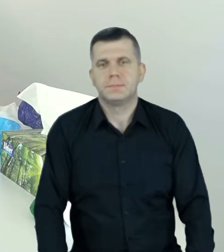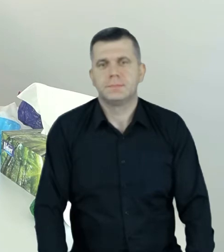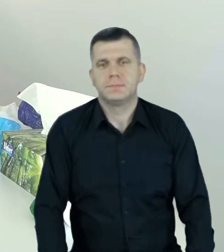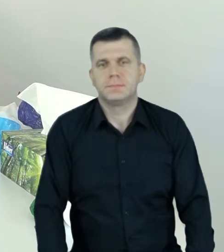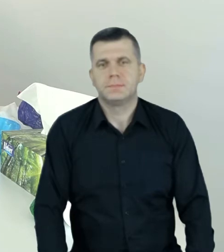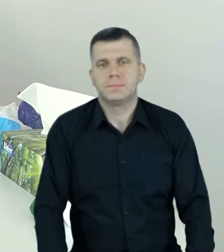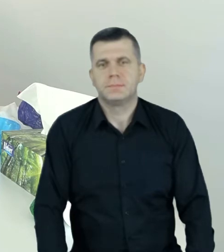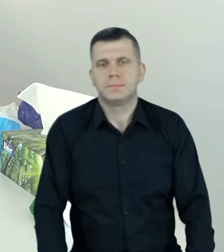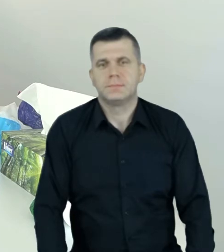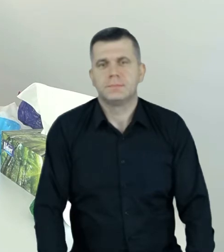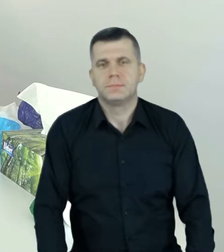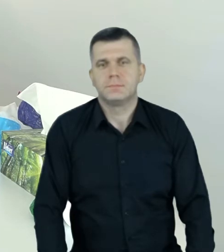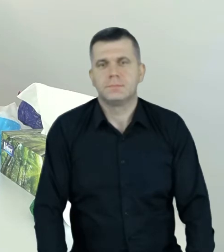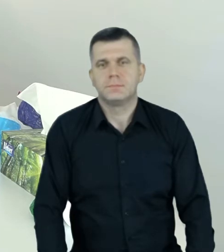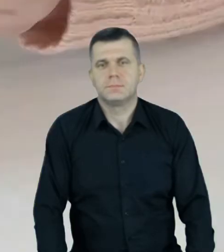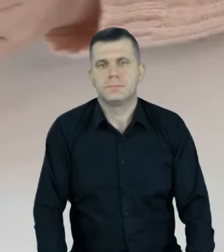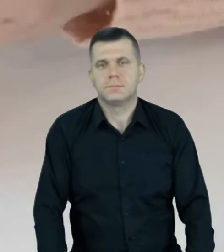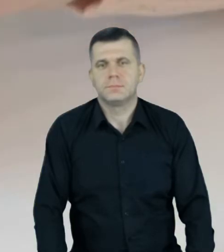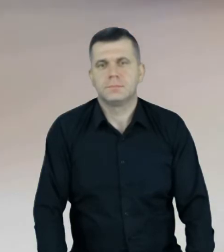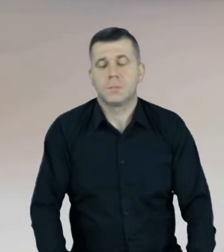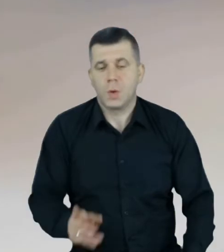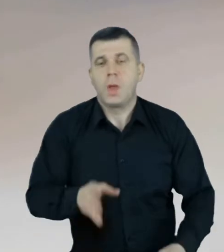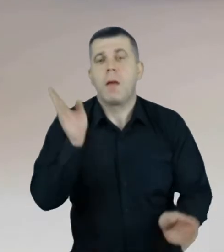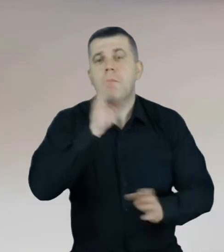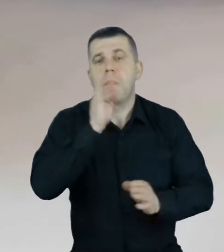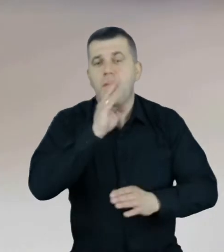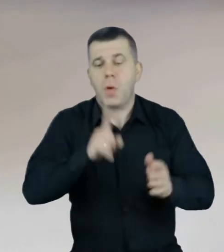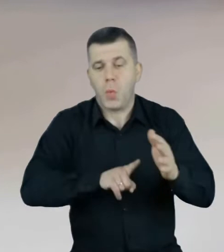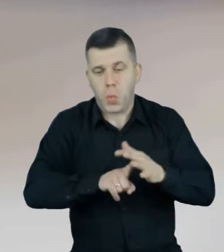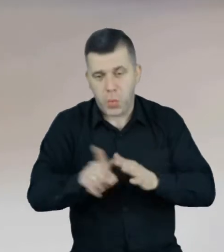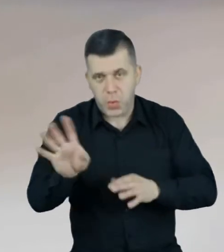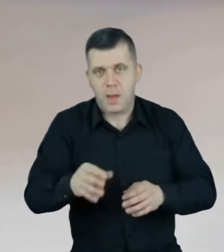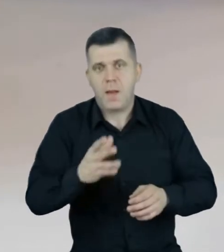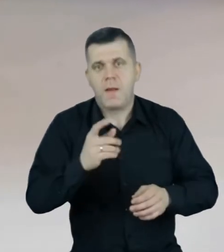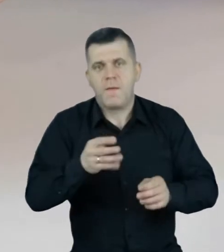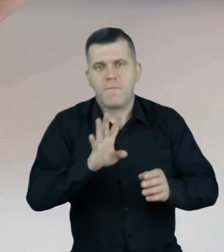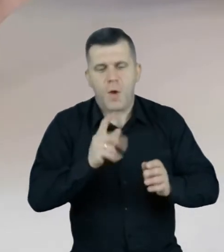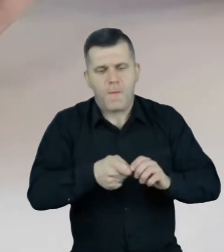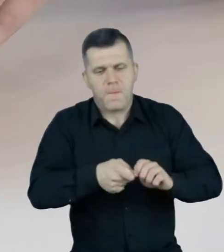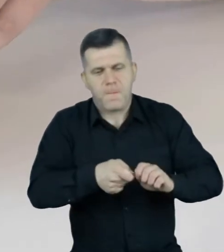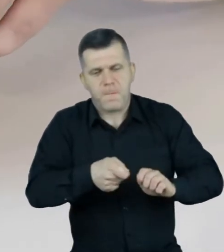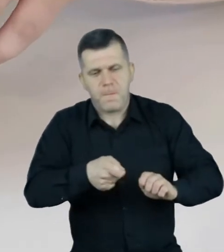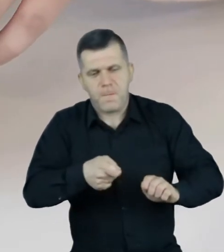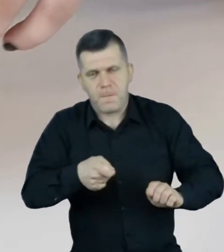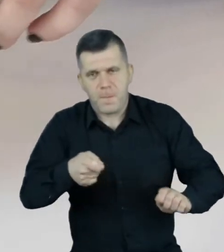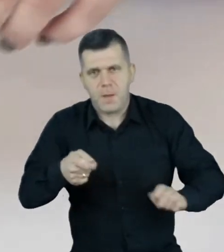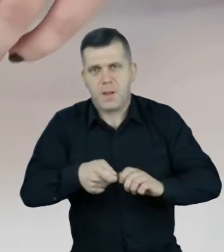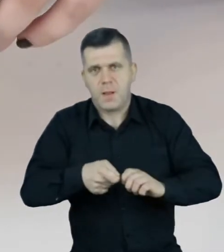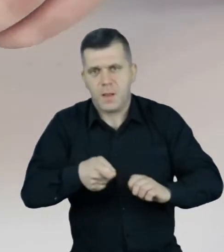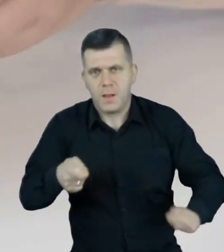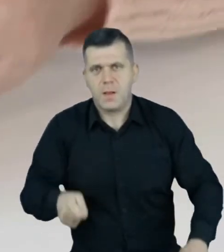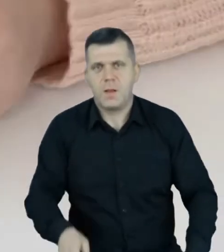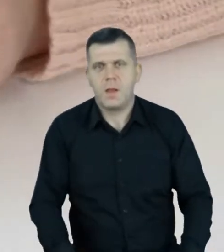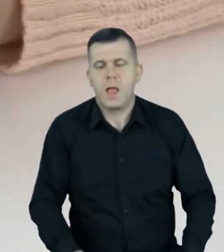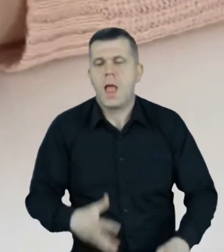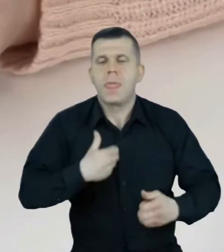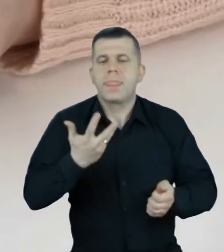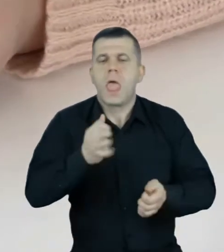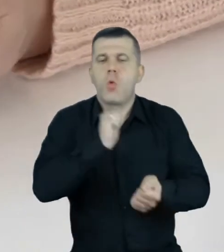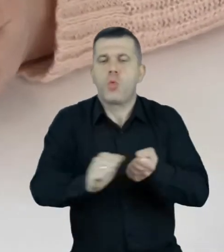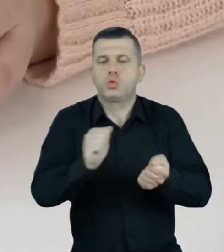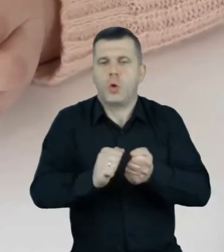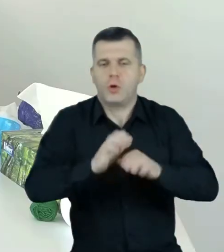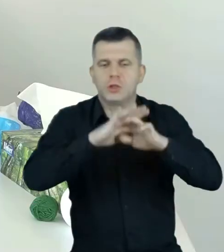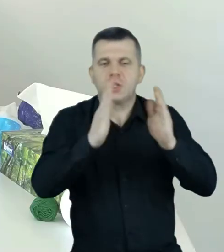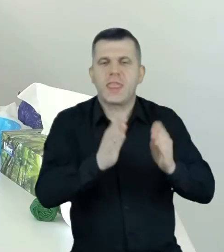bo jak schodzi z niego powietrze powolutku wyciągamy nie spieszymy się aby nam nie